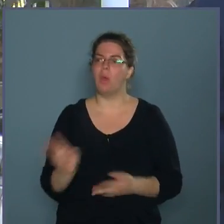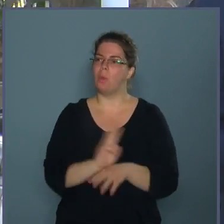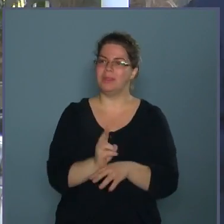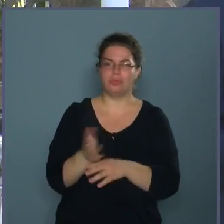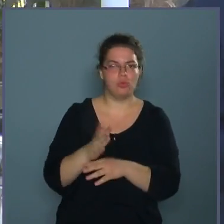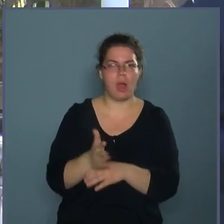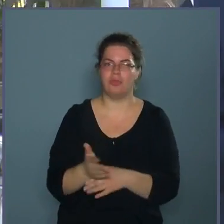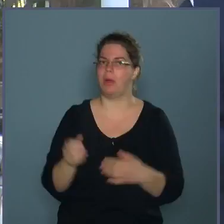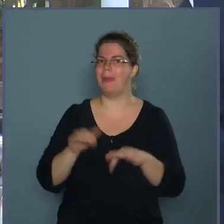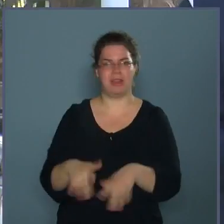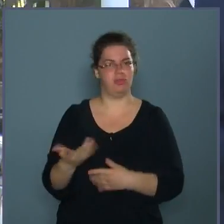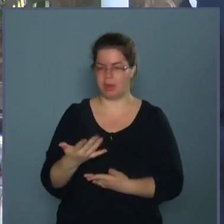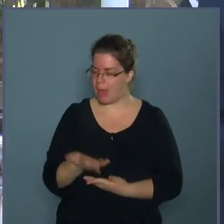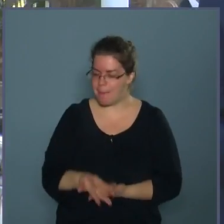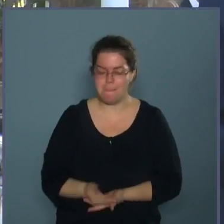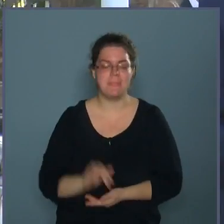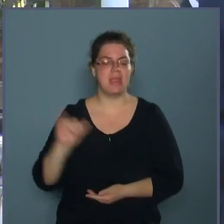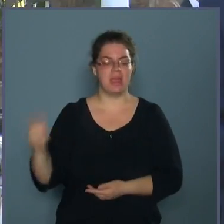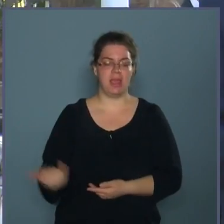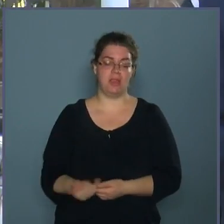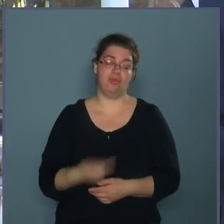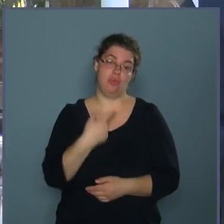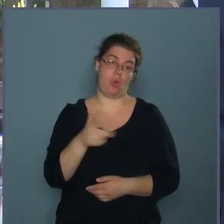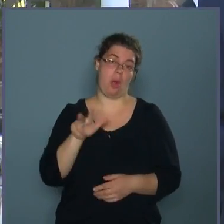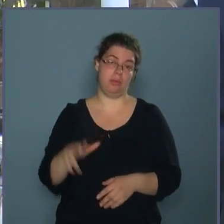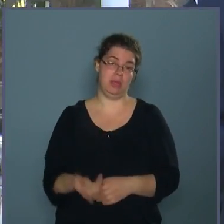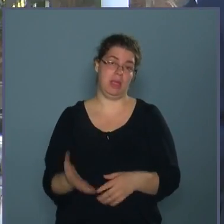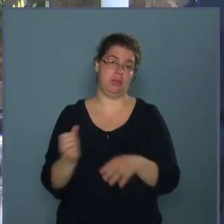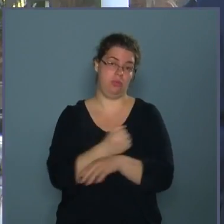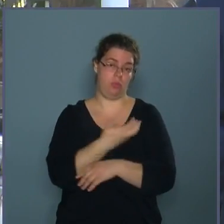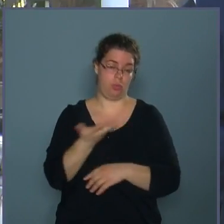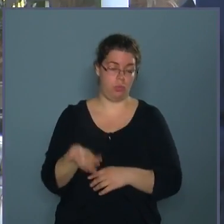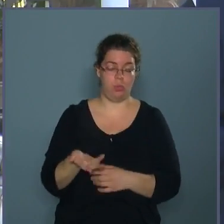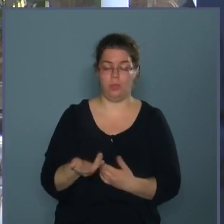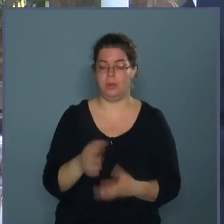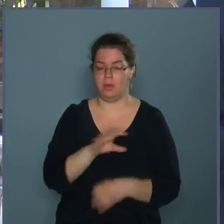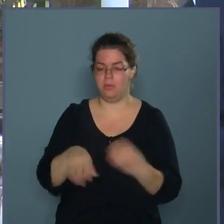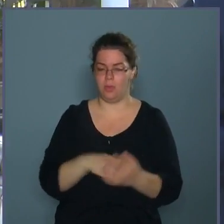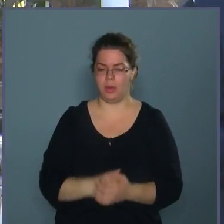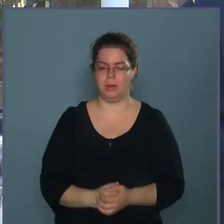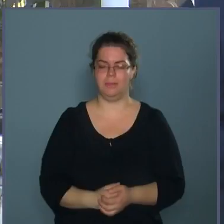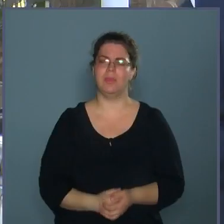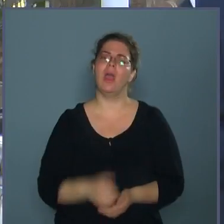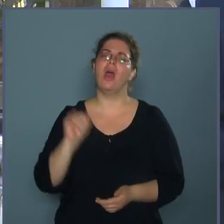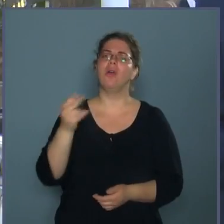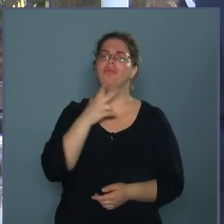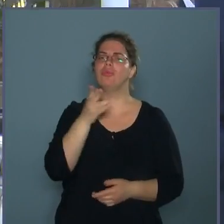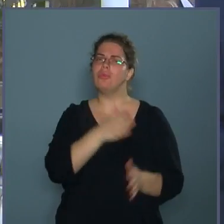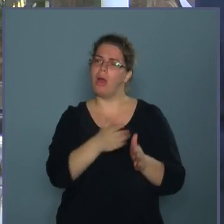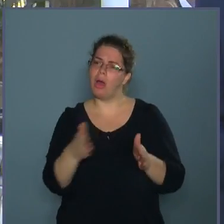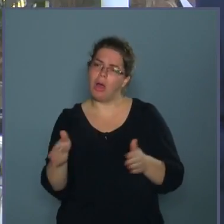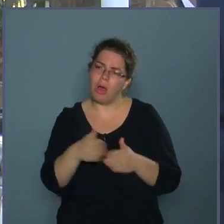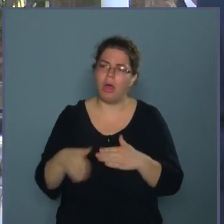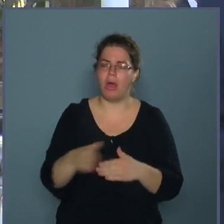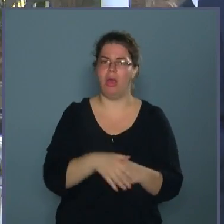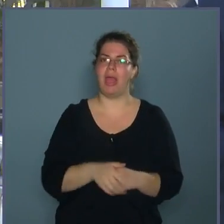bevetésére, 28-án pedig győzött a forradalom. Az Atragyár és a Jutadom körzetében vívott harc ehhez